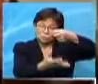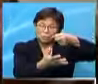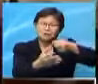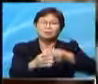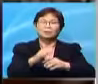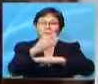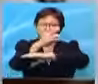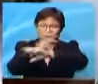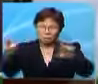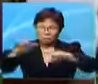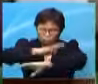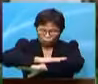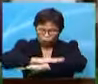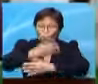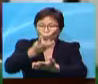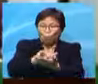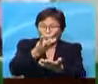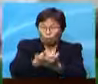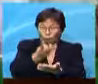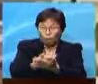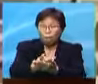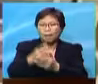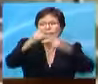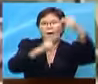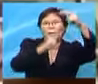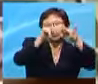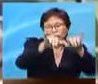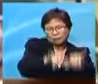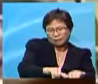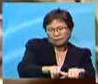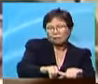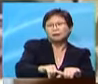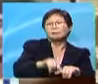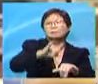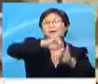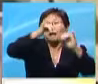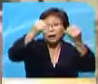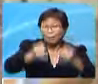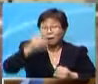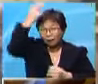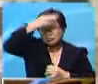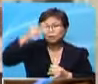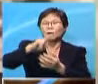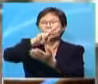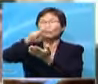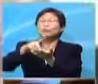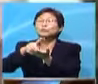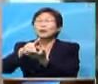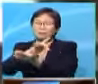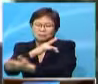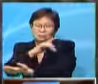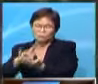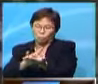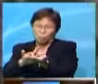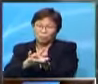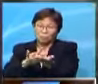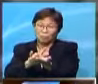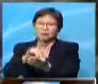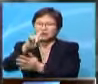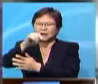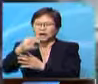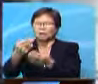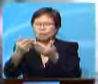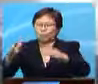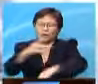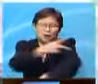kaunter-kaunter kewangan di setiap bangunan penginapan jumah haji bagi pusat rawatan di tanah suci pula th akan membuka